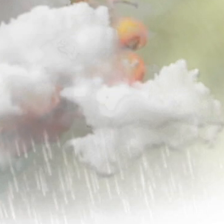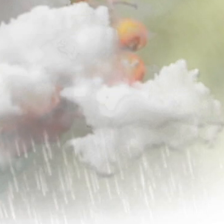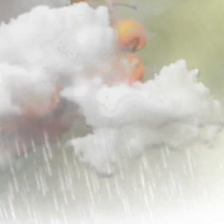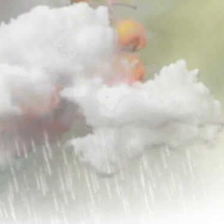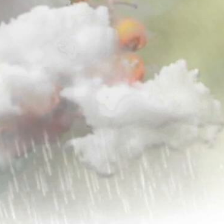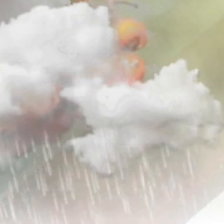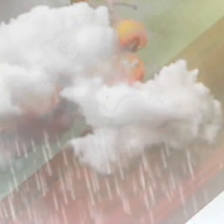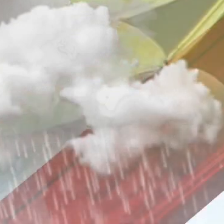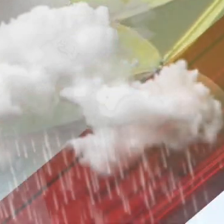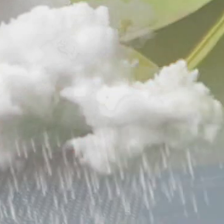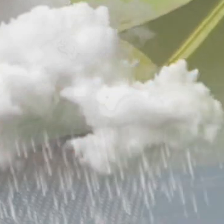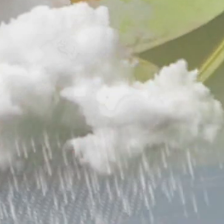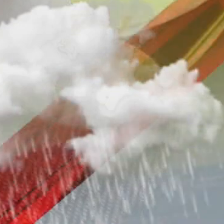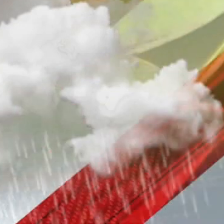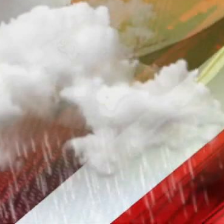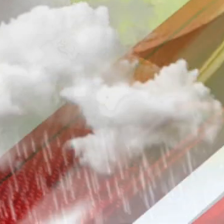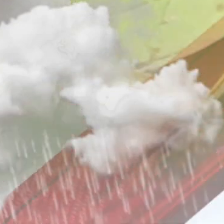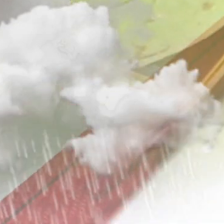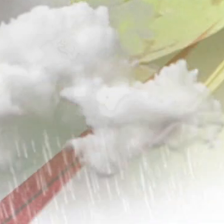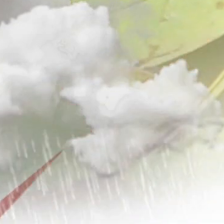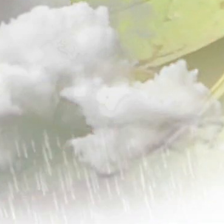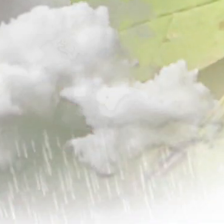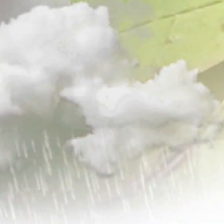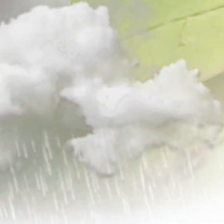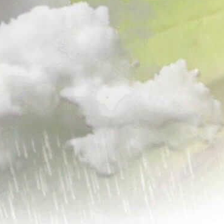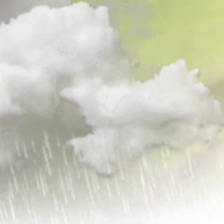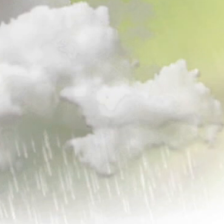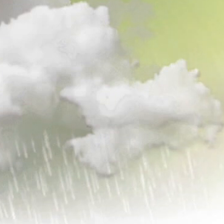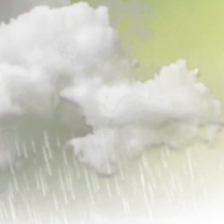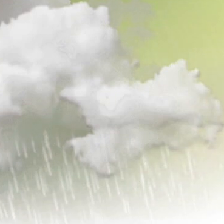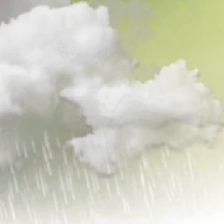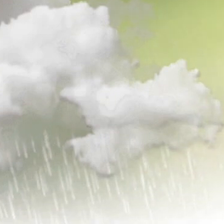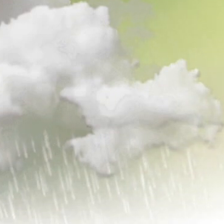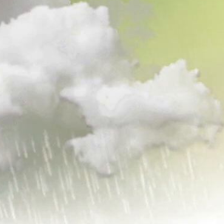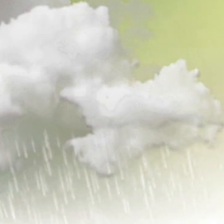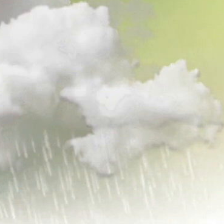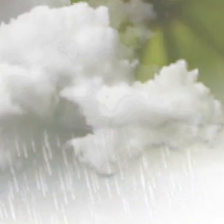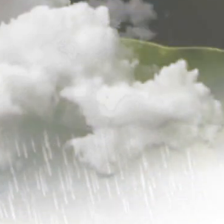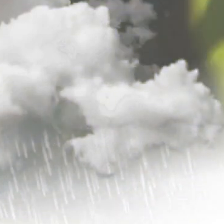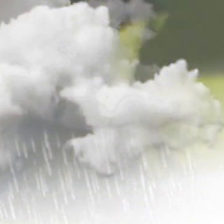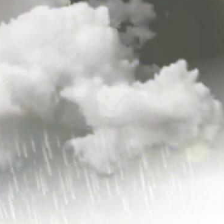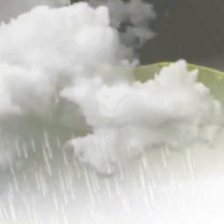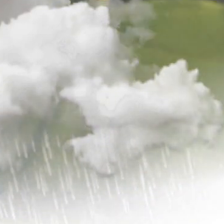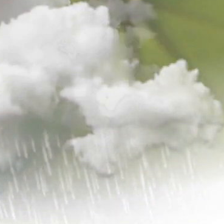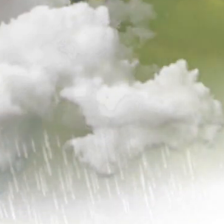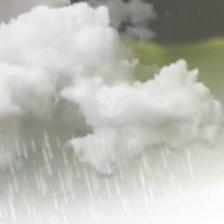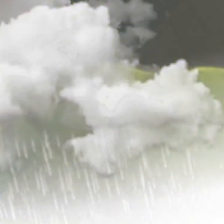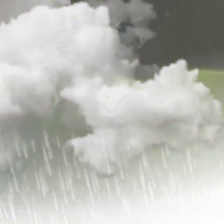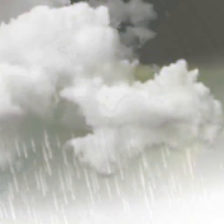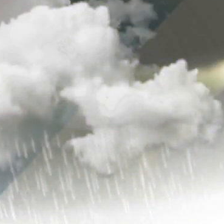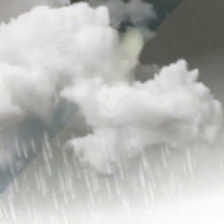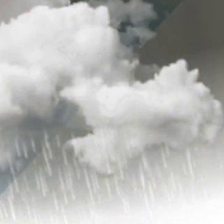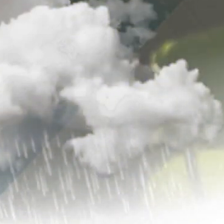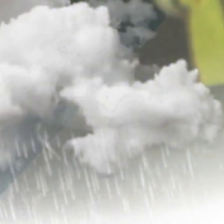Астраўцы чакаецца каля 6 градусаў цяпла раніцай, да плюс 11 днём і да 8 вечарам. Пераменная